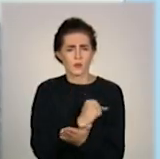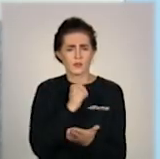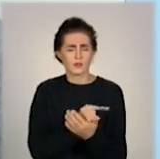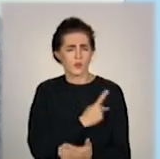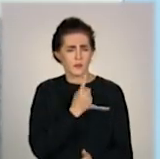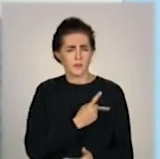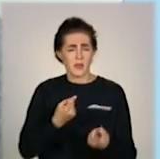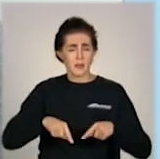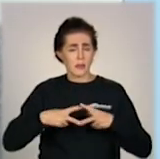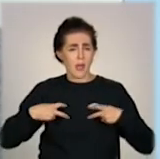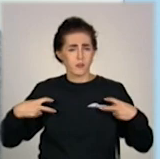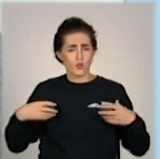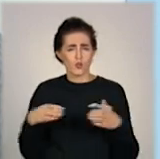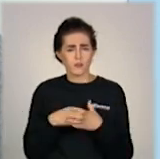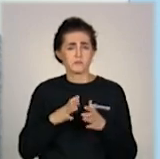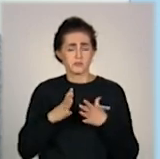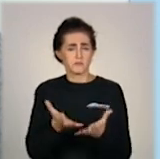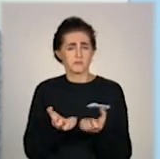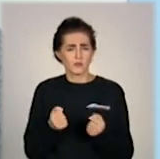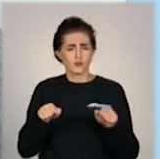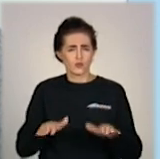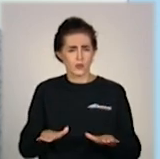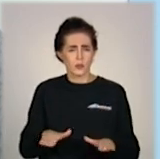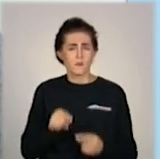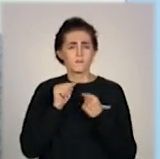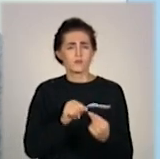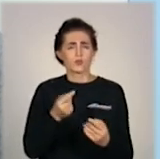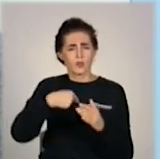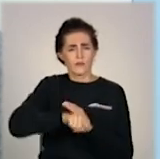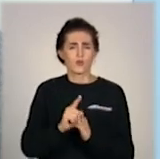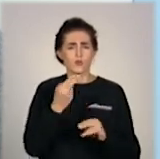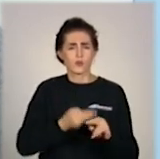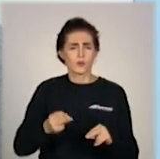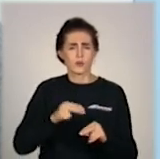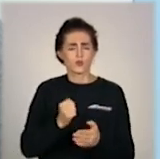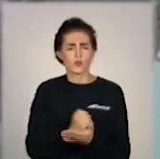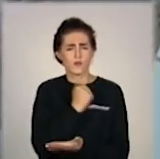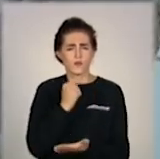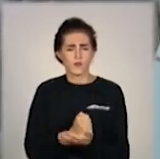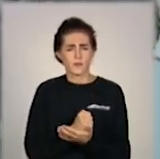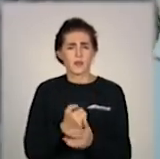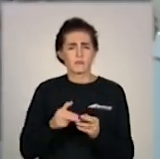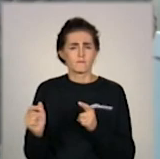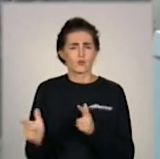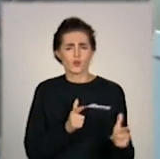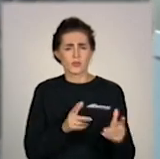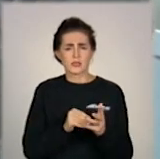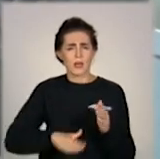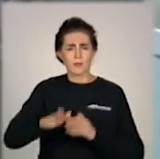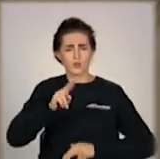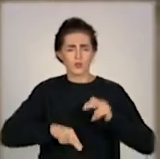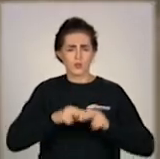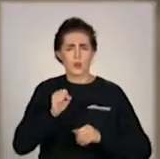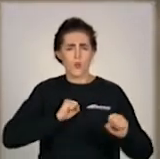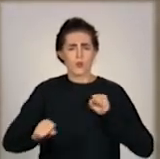корпус проголосував проти, рішення не прийнято. Проти чого? Проти затвердження. Погодження проєкту землеустрою щодо